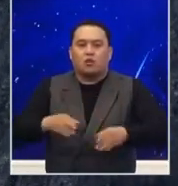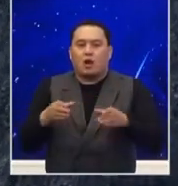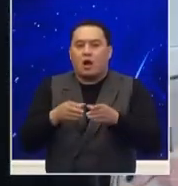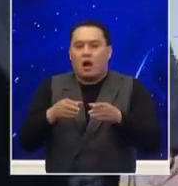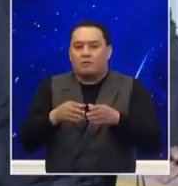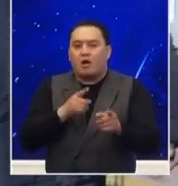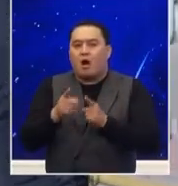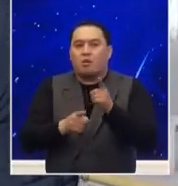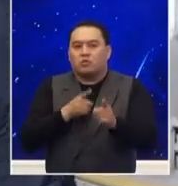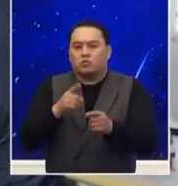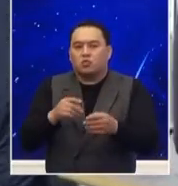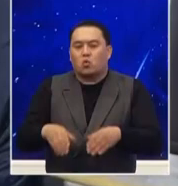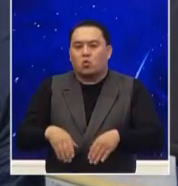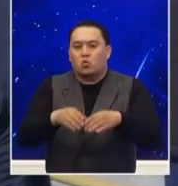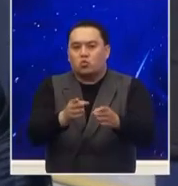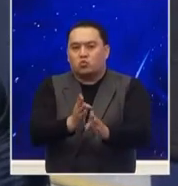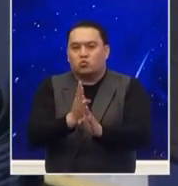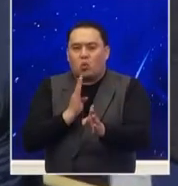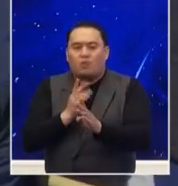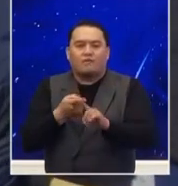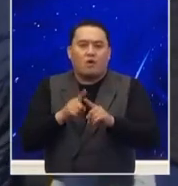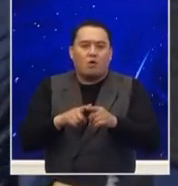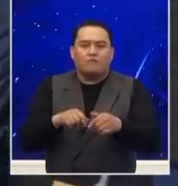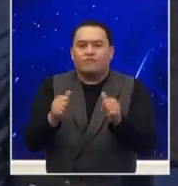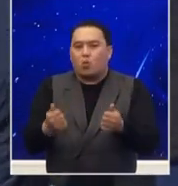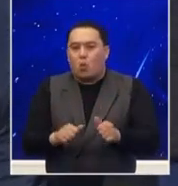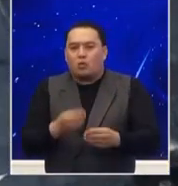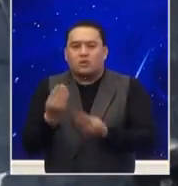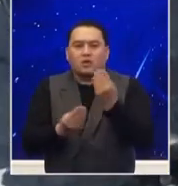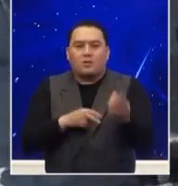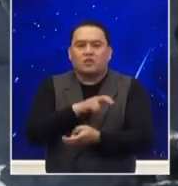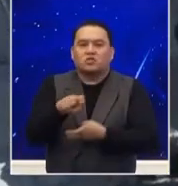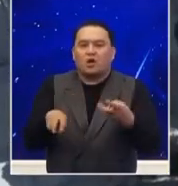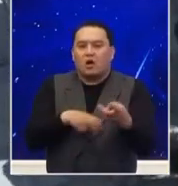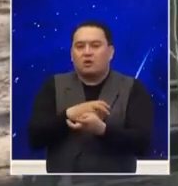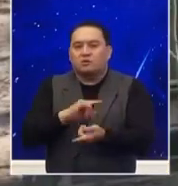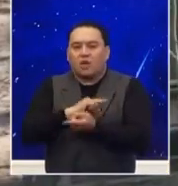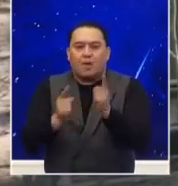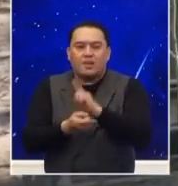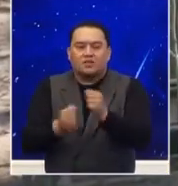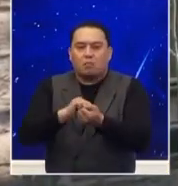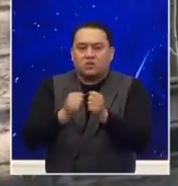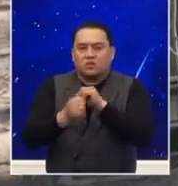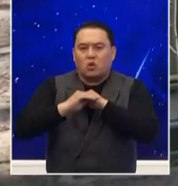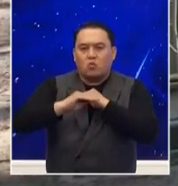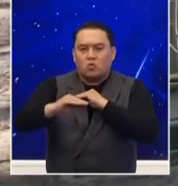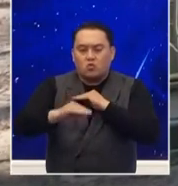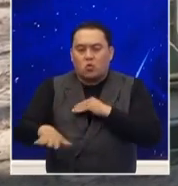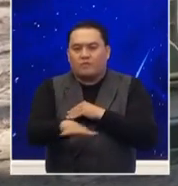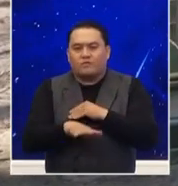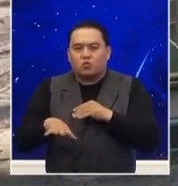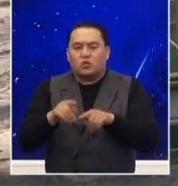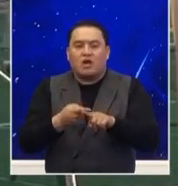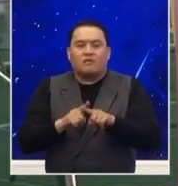«Аслтау» обновили бордюры, скамейки, установили малые архитектурные формы, детские игровые снаряды, заменили асфальтовое покрытие как внутри дворовых